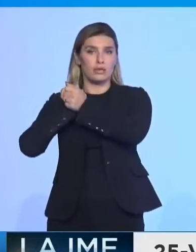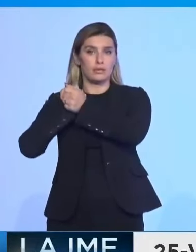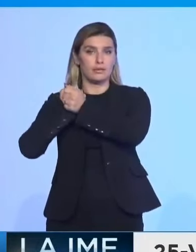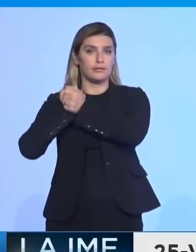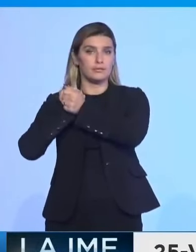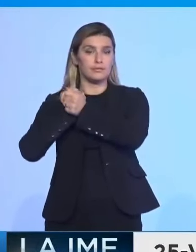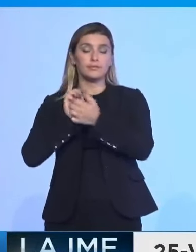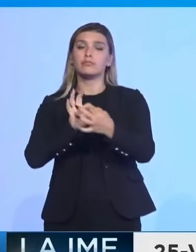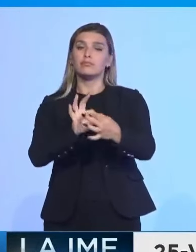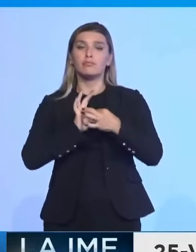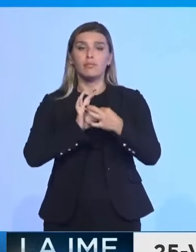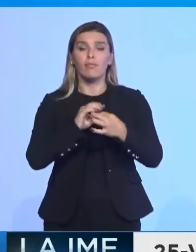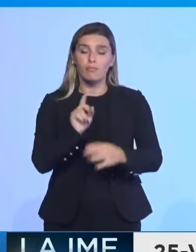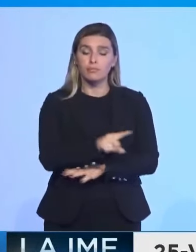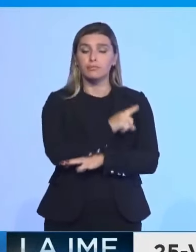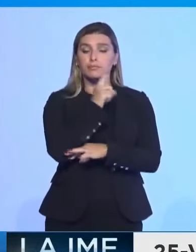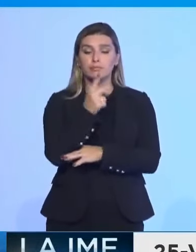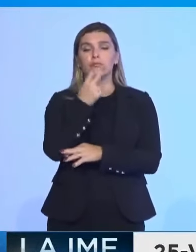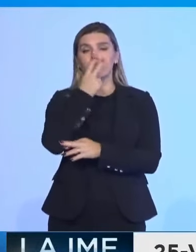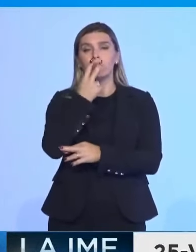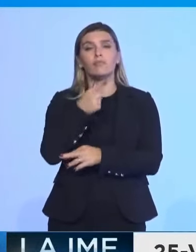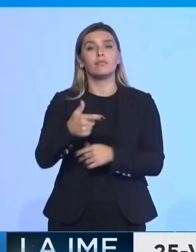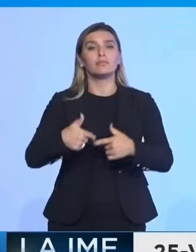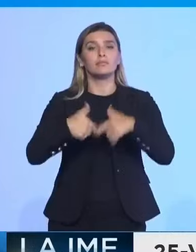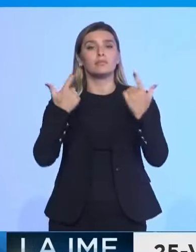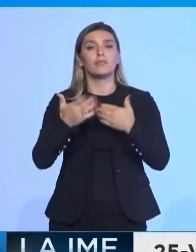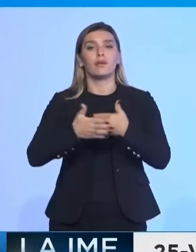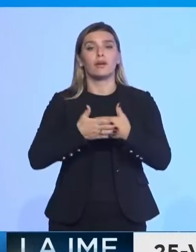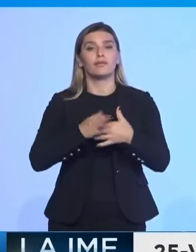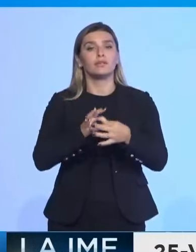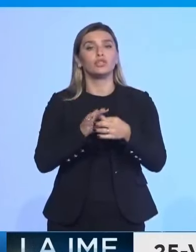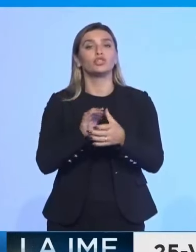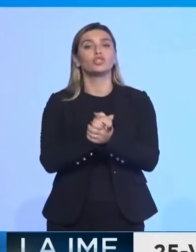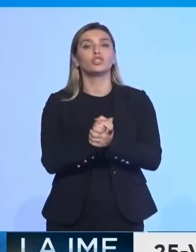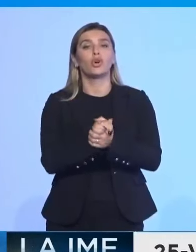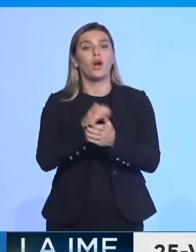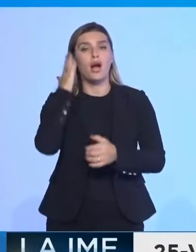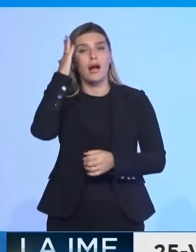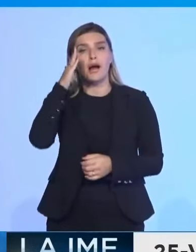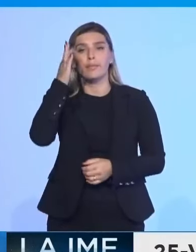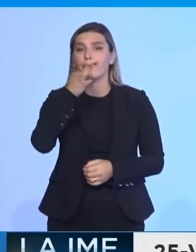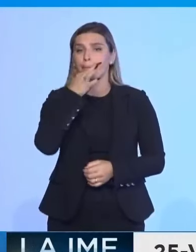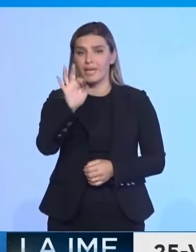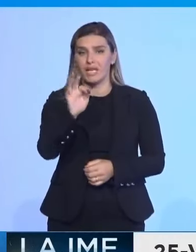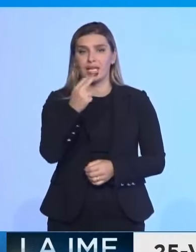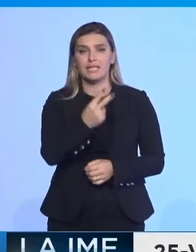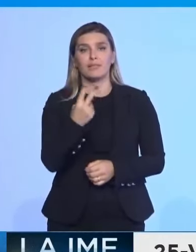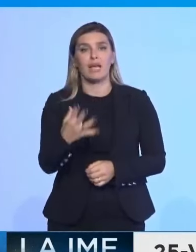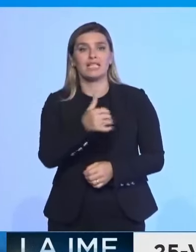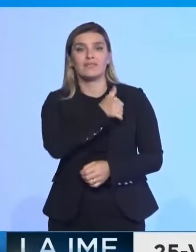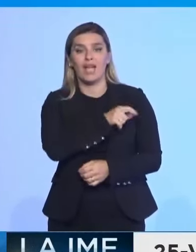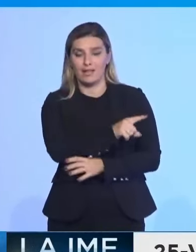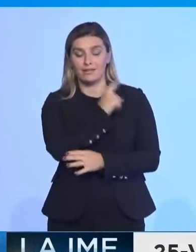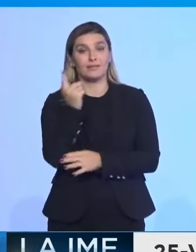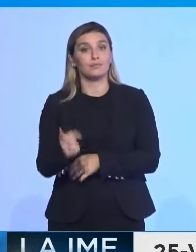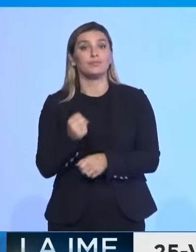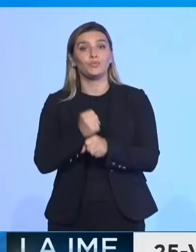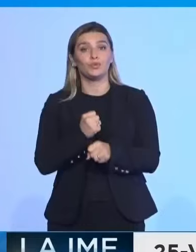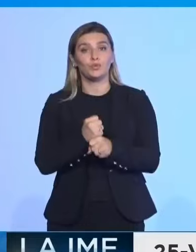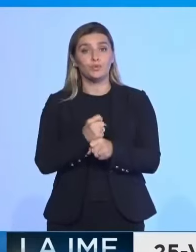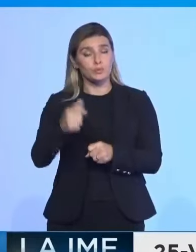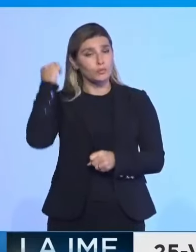Kë partneritet është dëshmi e mirësisë sonë të qëndrueshme dhe angazhimit tonë për një të ardhme më të ndryshme. Për gjatë 25 viteve të fundit, Kosova ka